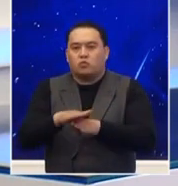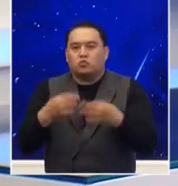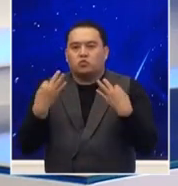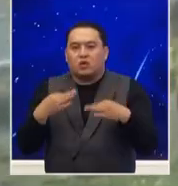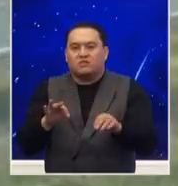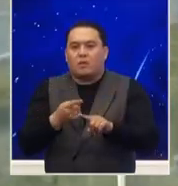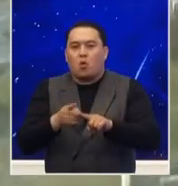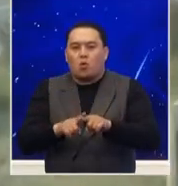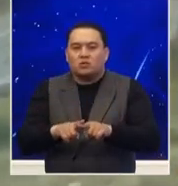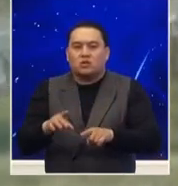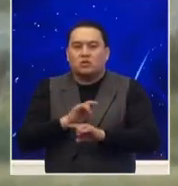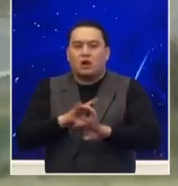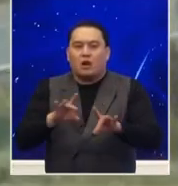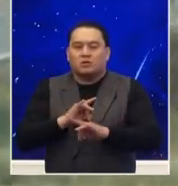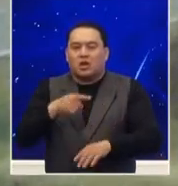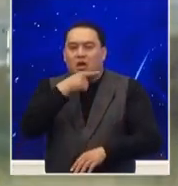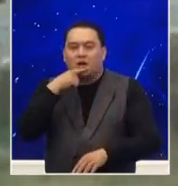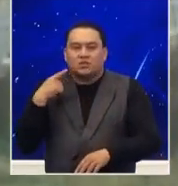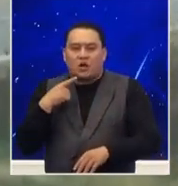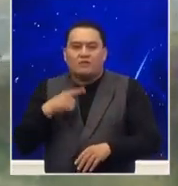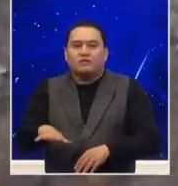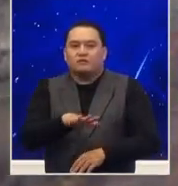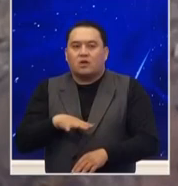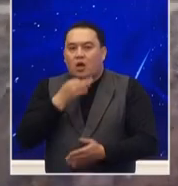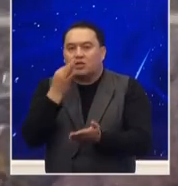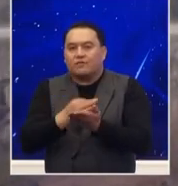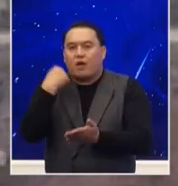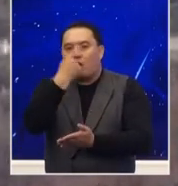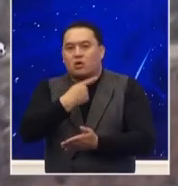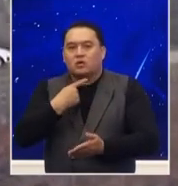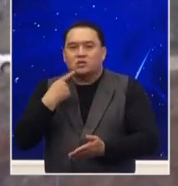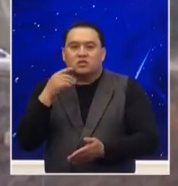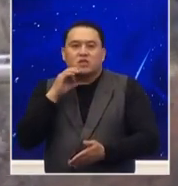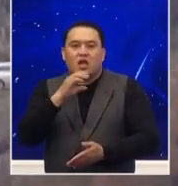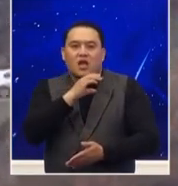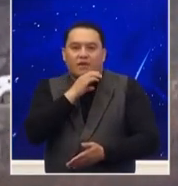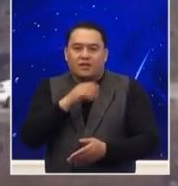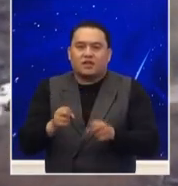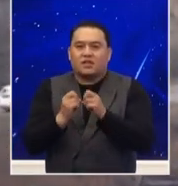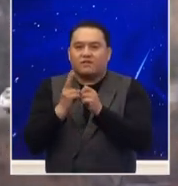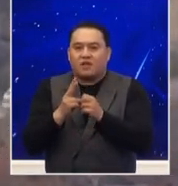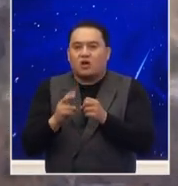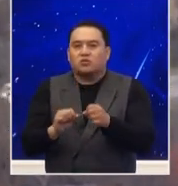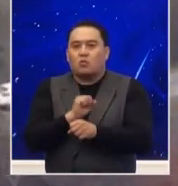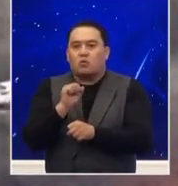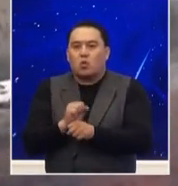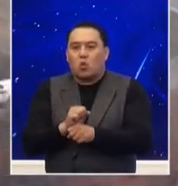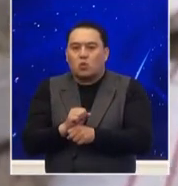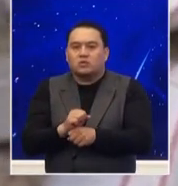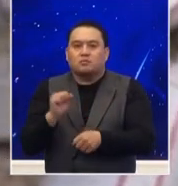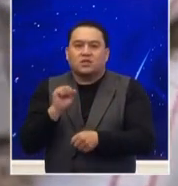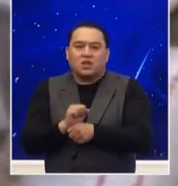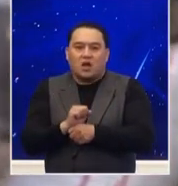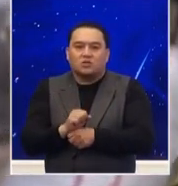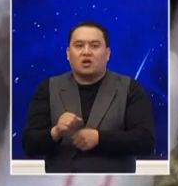этом сообщает Минобороны Российской Федерации. В зонах ответственности «Север» и «Юг» развернуты 12 постов для контроля режима